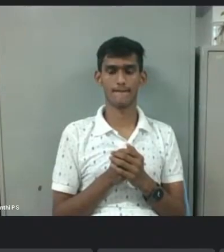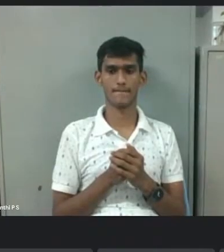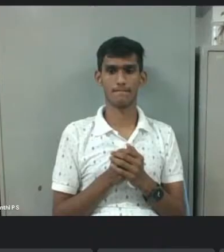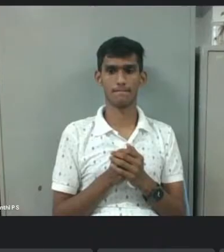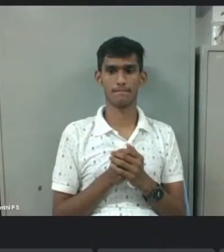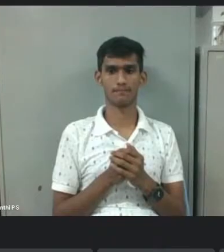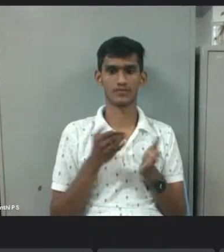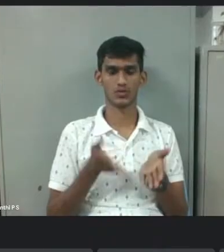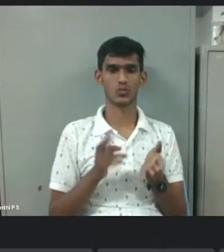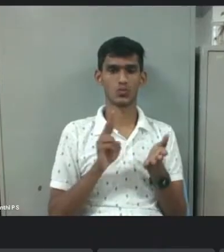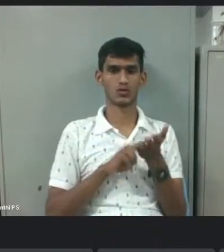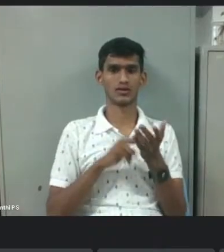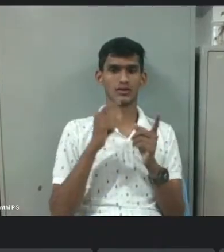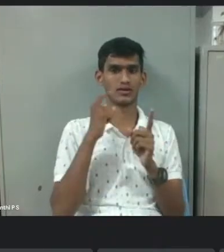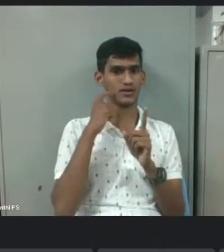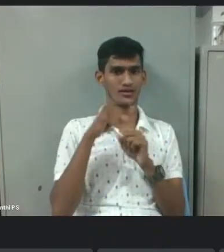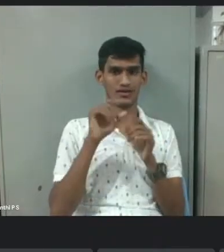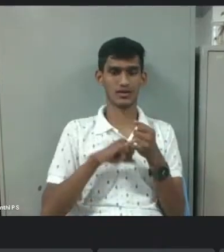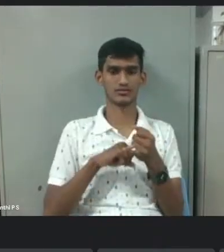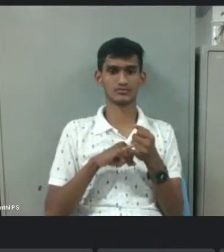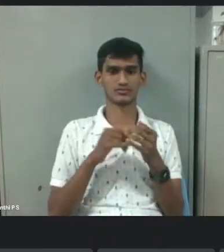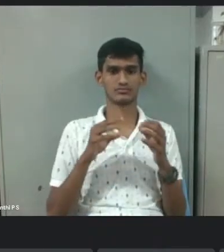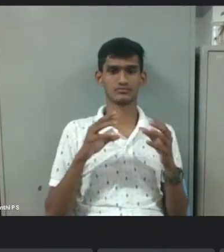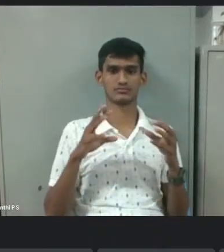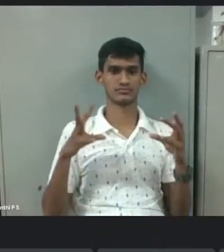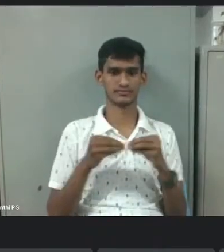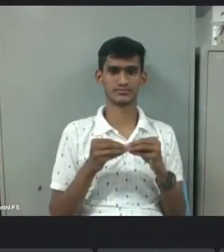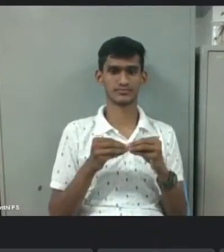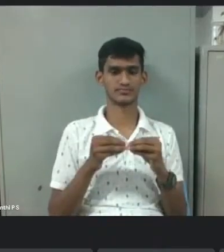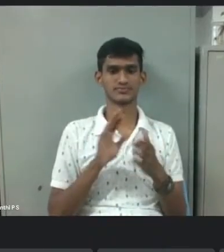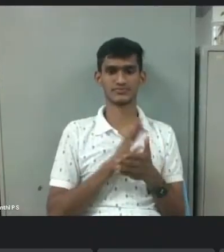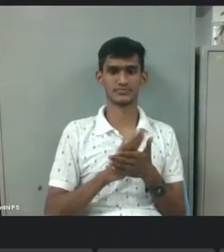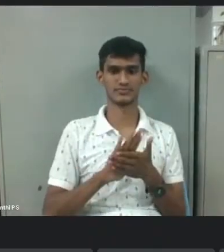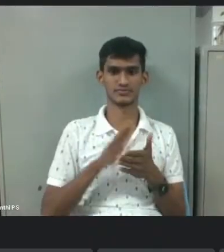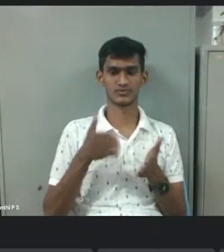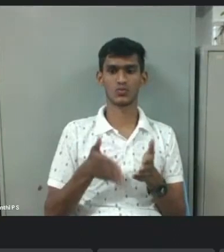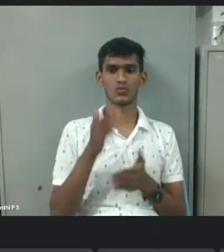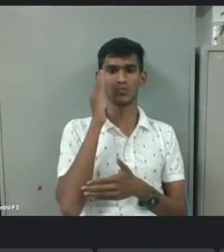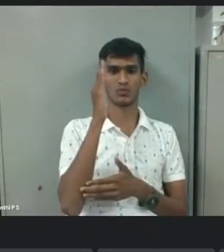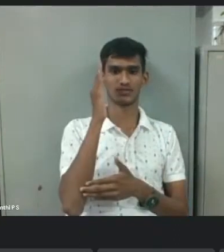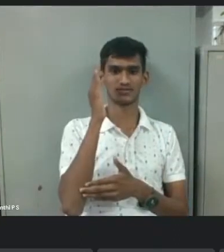ഇന്നത്തെ നിഡാസ് ഇവിടെ അവസാനിക്കുകയാണ്. ഇന്നത്തെ ഈ സെഷൻ കൈകാര്യം ചെയ്ത ഡോക്ടർ സിന്ധുവിന്